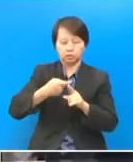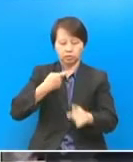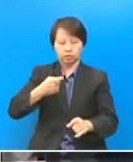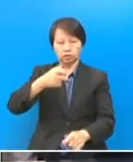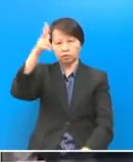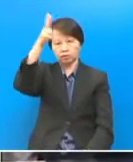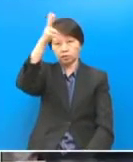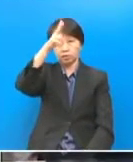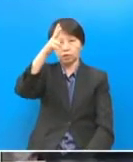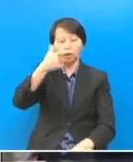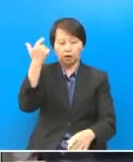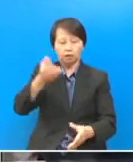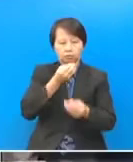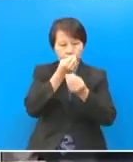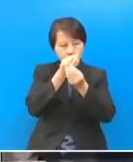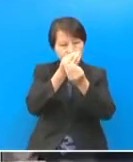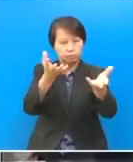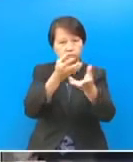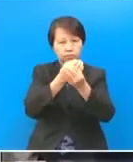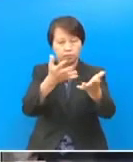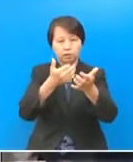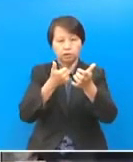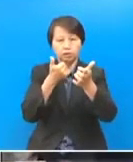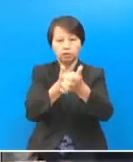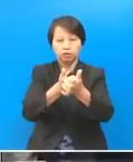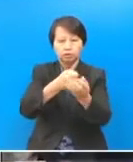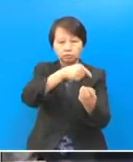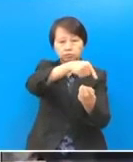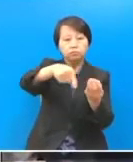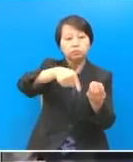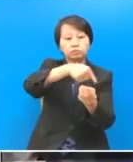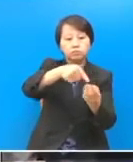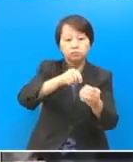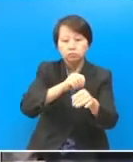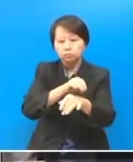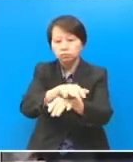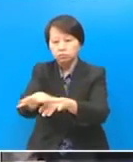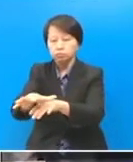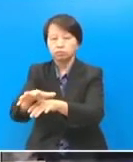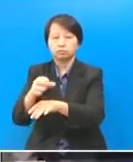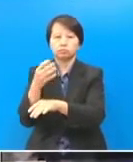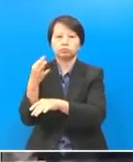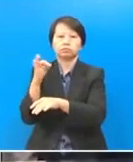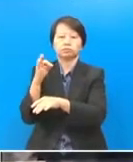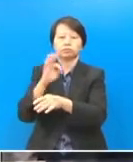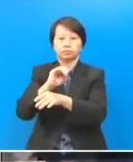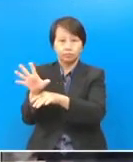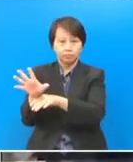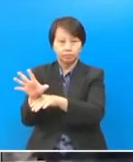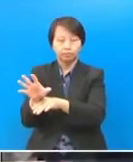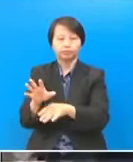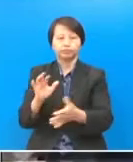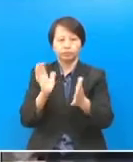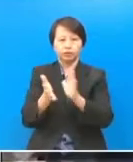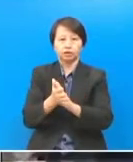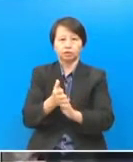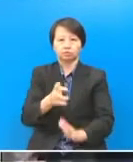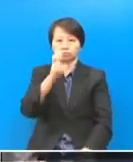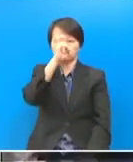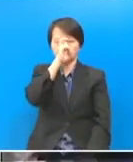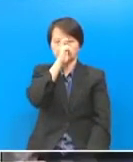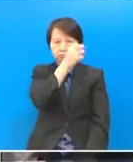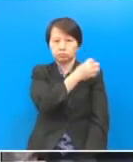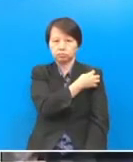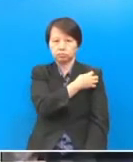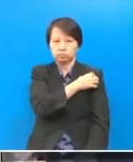kerajaan dari masa ke semasa berdasarkan situasi wabak komik 19 oleh yang demikian penguatkuasaan ke